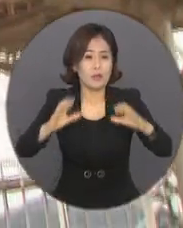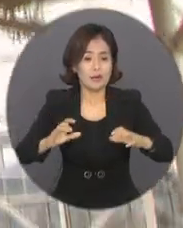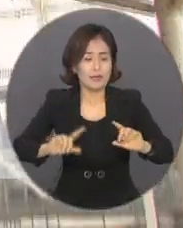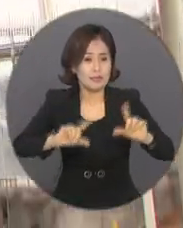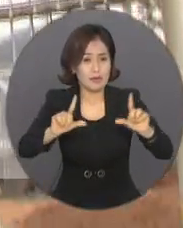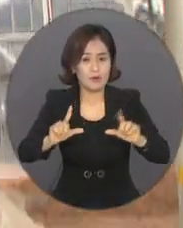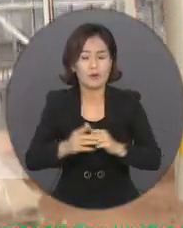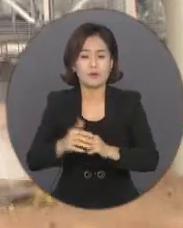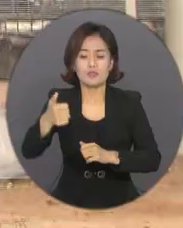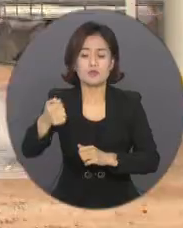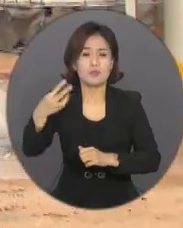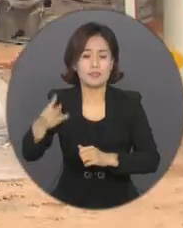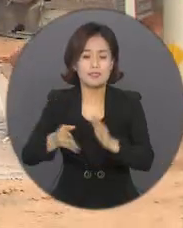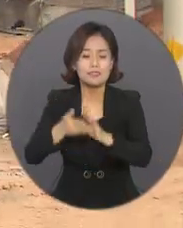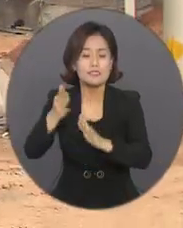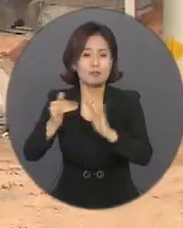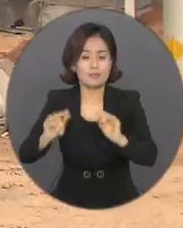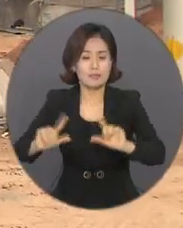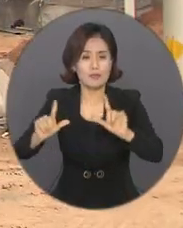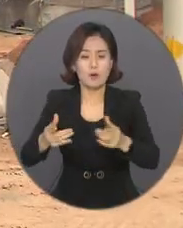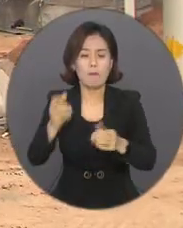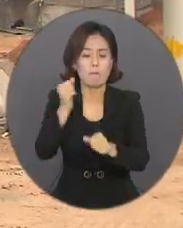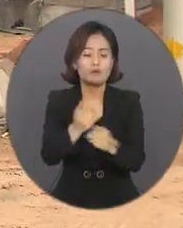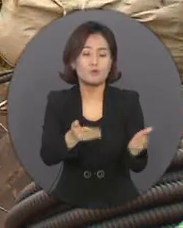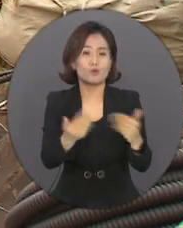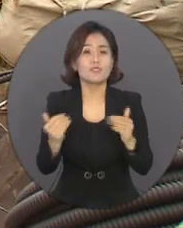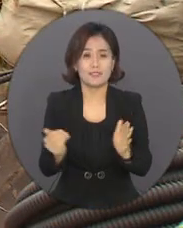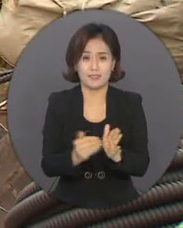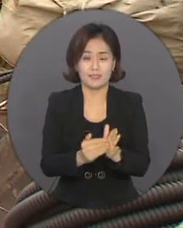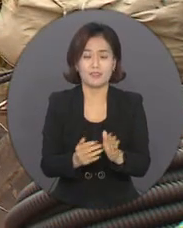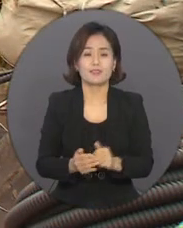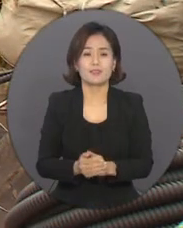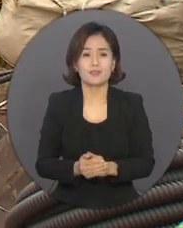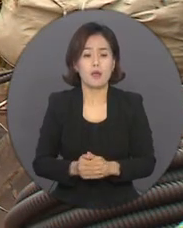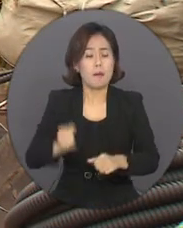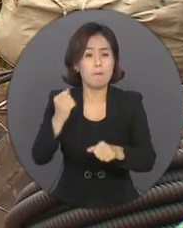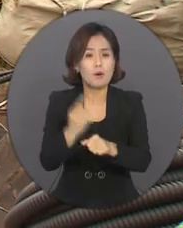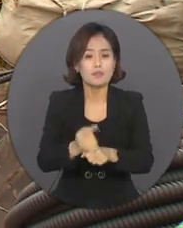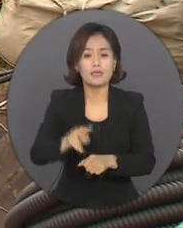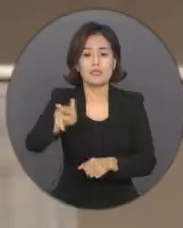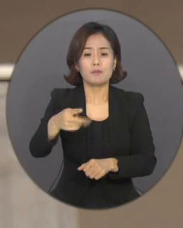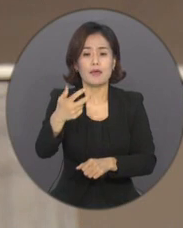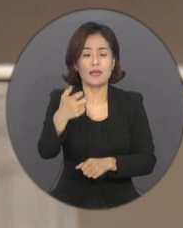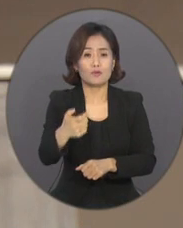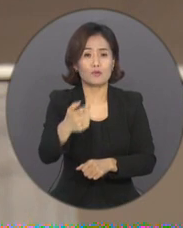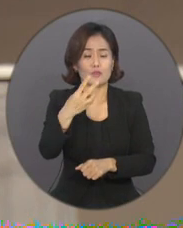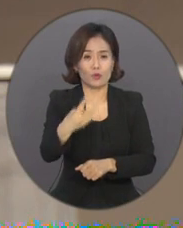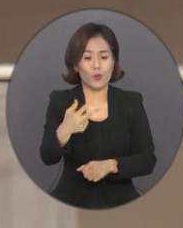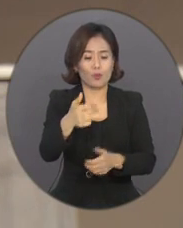날과 53개 도시의 시민의 날도 벌써 유치가 성사됐습니다. 이미 267차례의